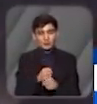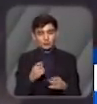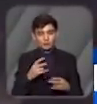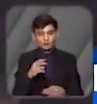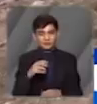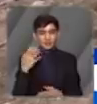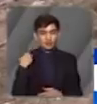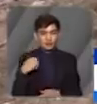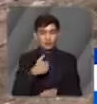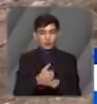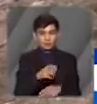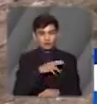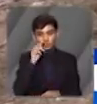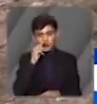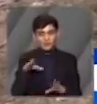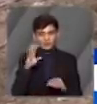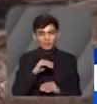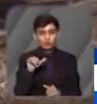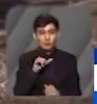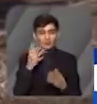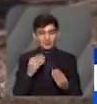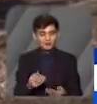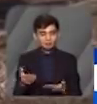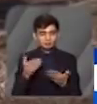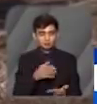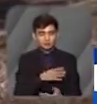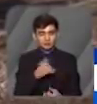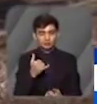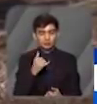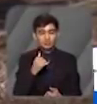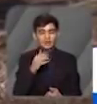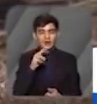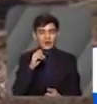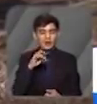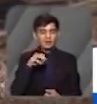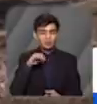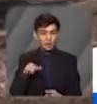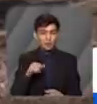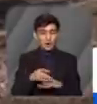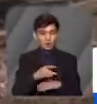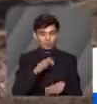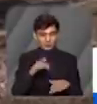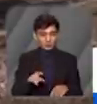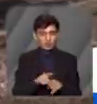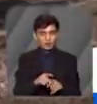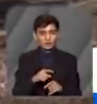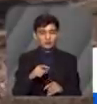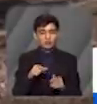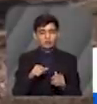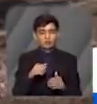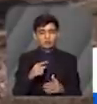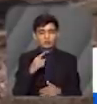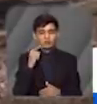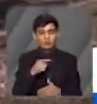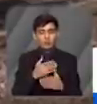басшысы барша шымкенттіктерді сенбілікке шақырды. Бүгін таңда Қаратау ауданында 2000 астам тал егілді. Бірінші